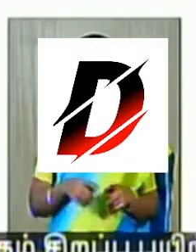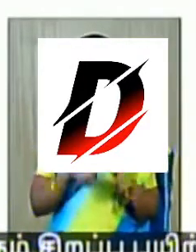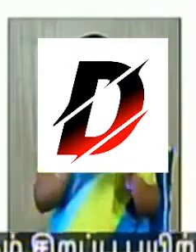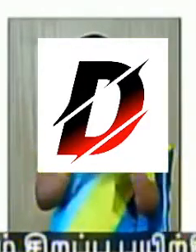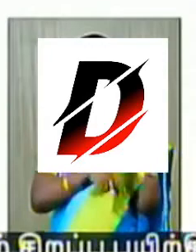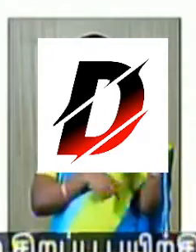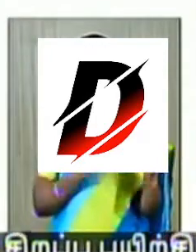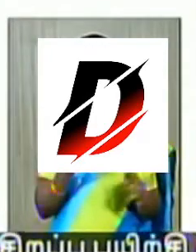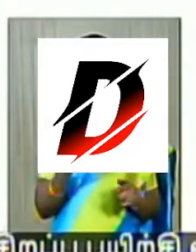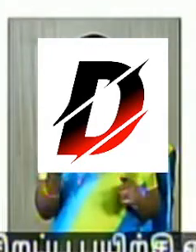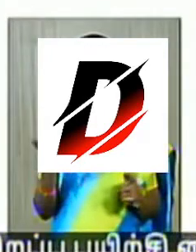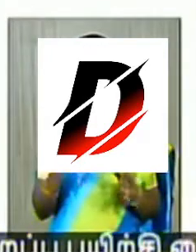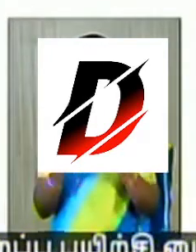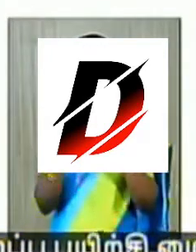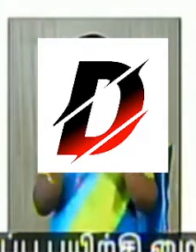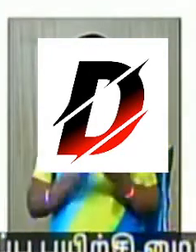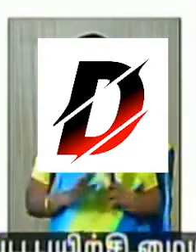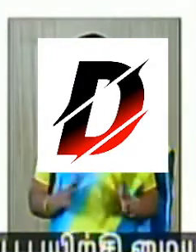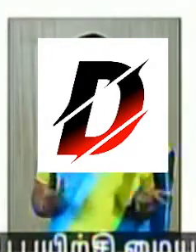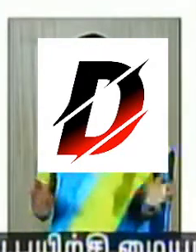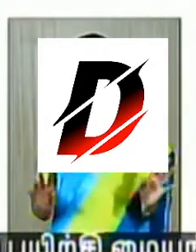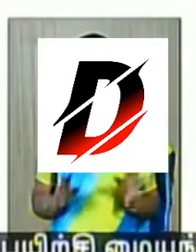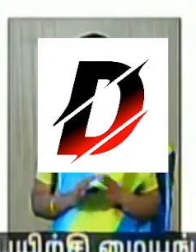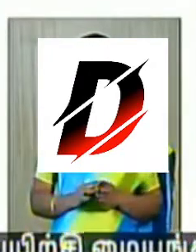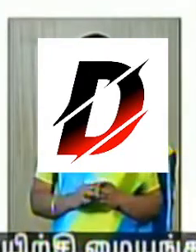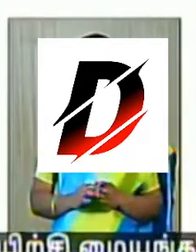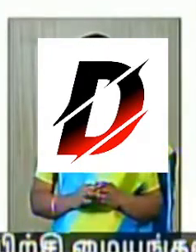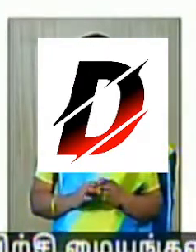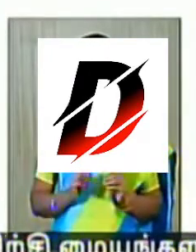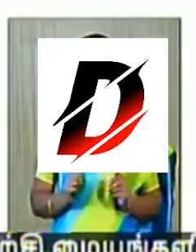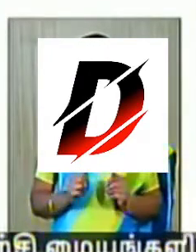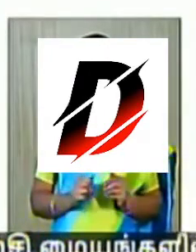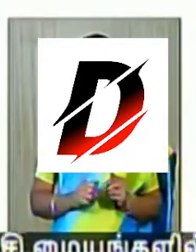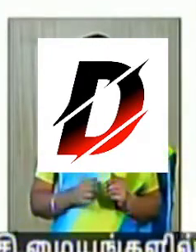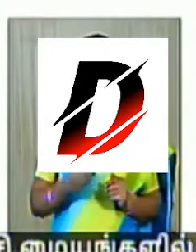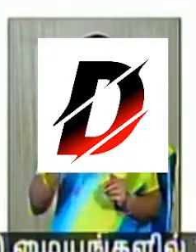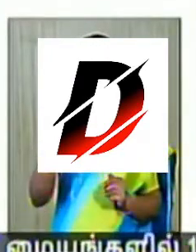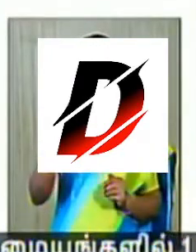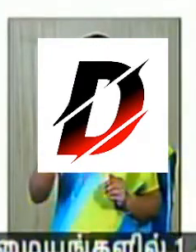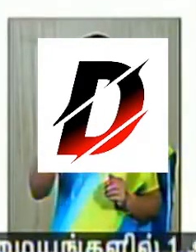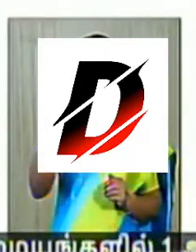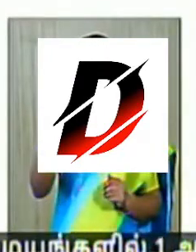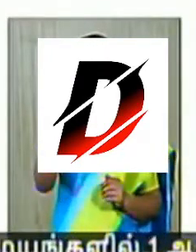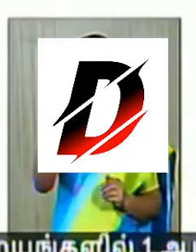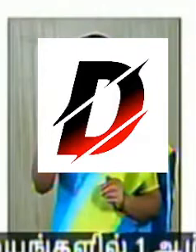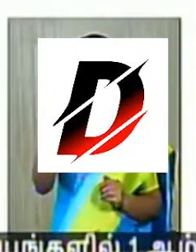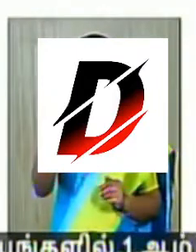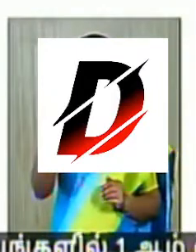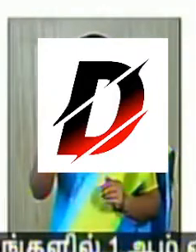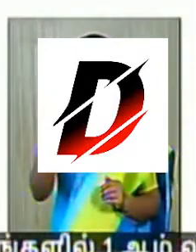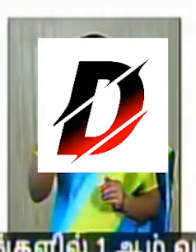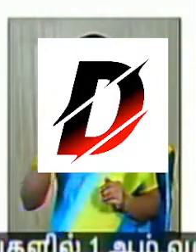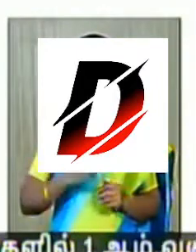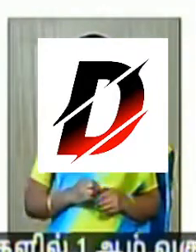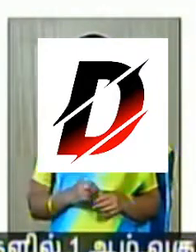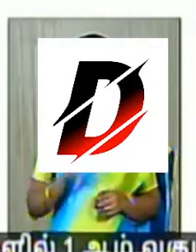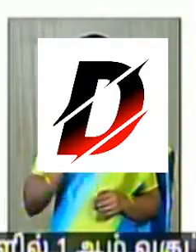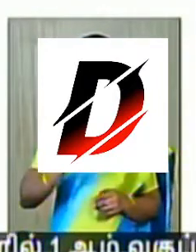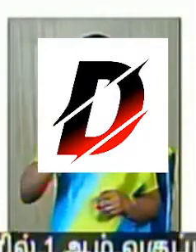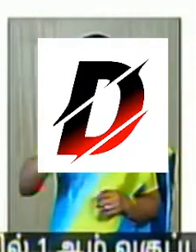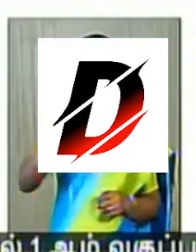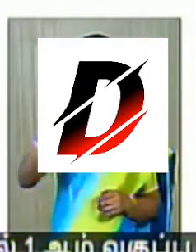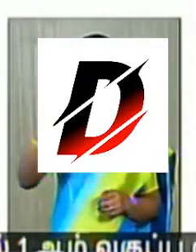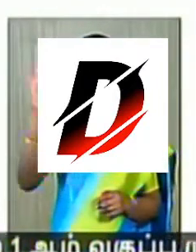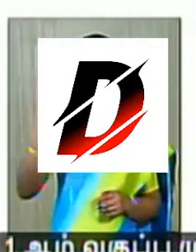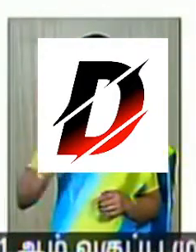தேவையில்லை. அப்படி இல்லாமல் விட வேண்டாம், ஏதோ ஒரு 4, 4, 5 நம்பர் நம்ம எழுதிக்கலாம். இங்கே எப்படி எழுதிக்கொடுக்கணும், 30 வரைக்கும் நம்ம போட்டாகணும்.